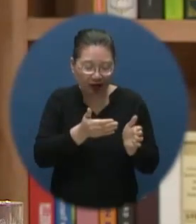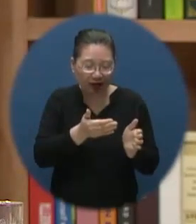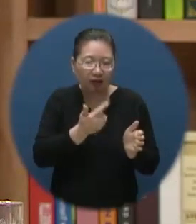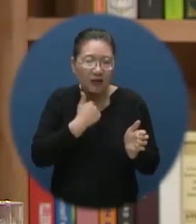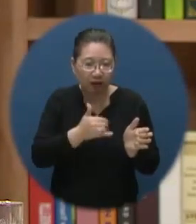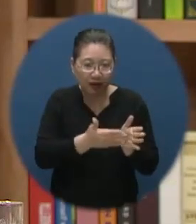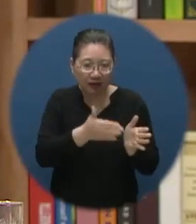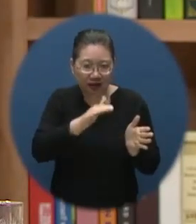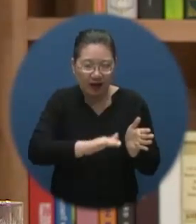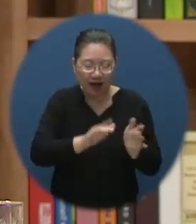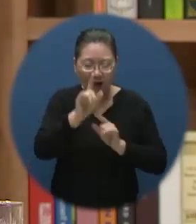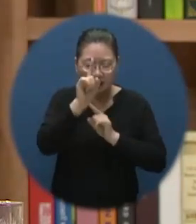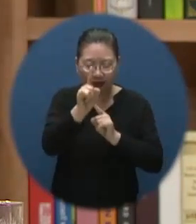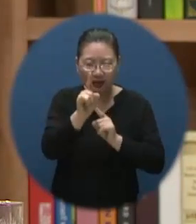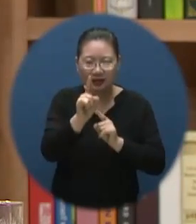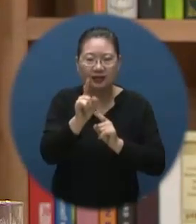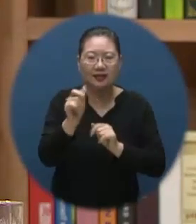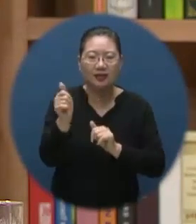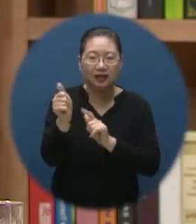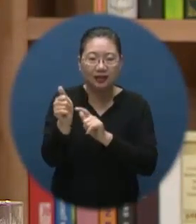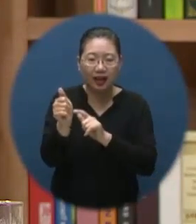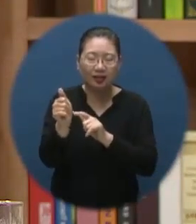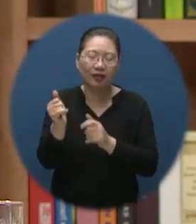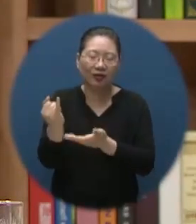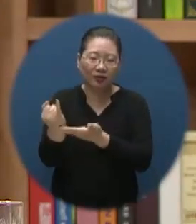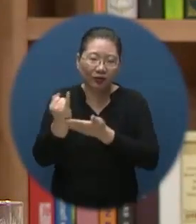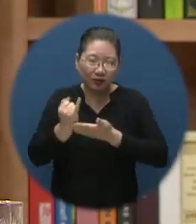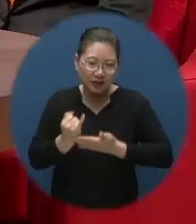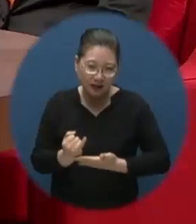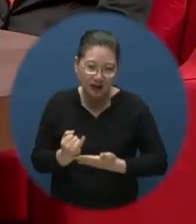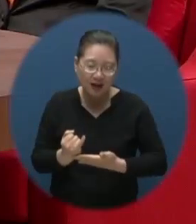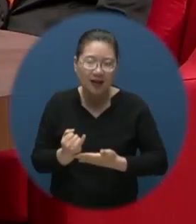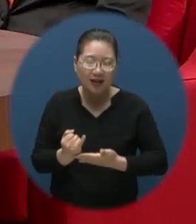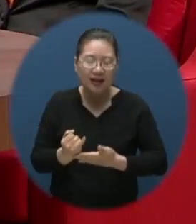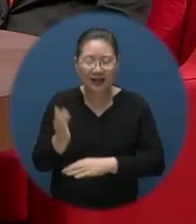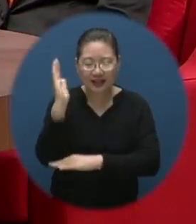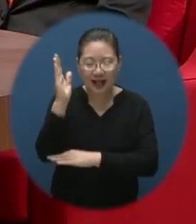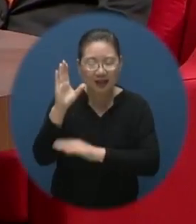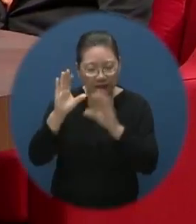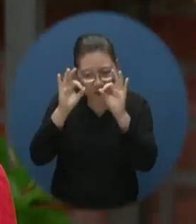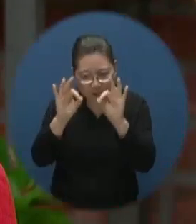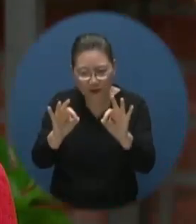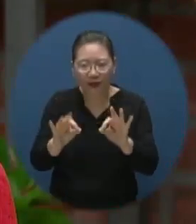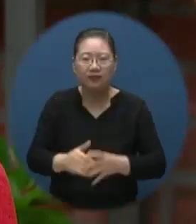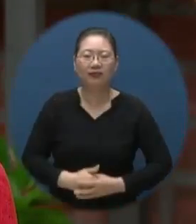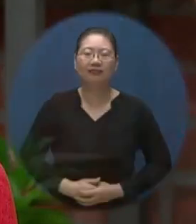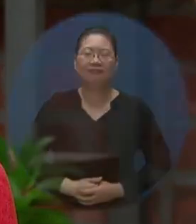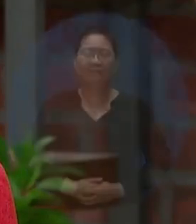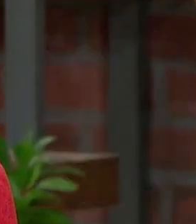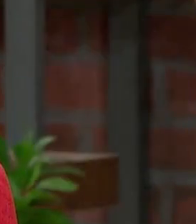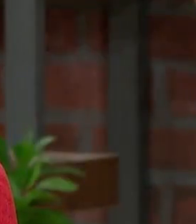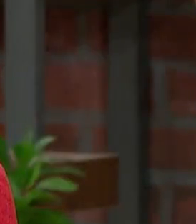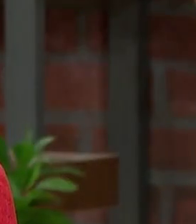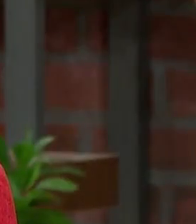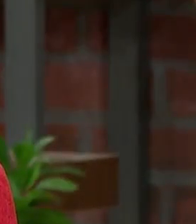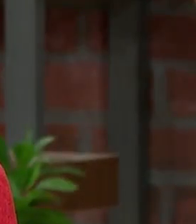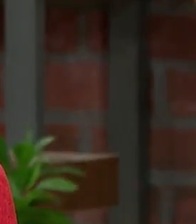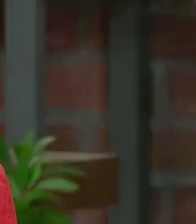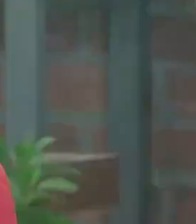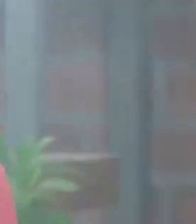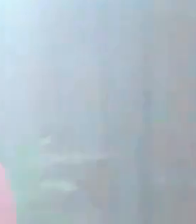초대해서 한의학의 세계화, 또 옛날 그 이야기 좀 듣도록 하겠습니다. 박사님 어서 오십시오. 네. 네.